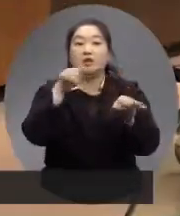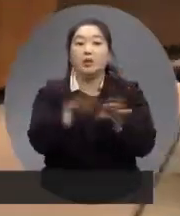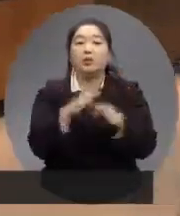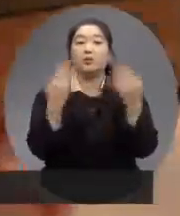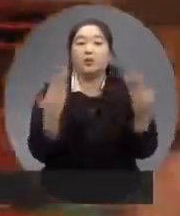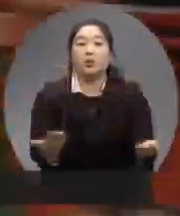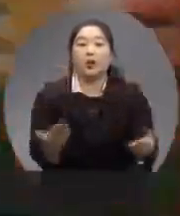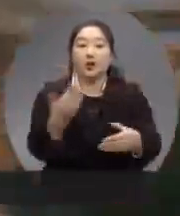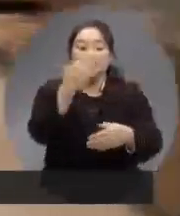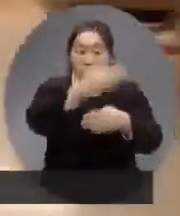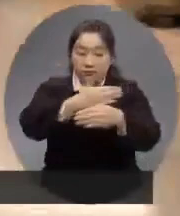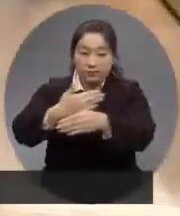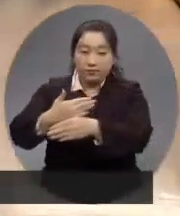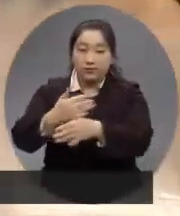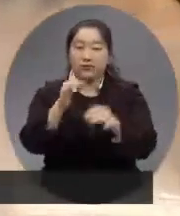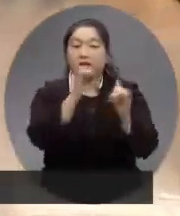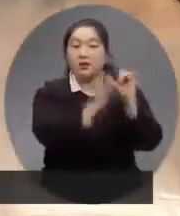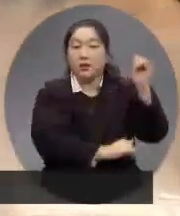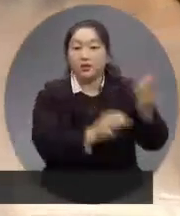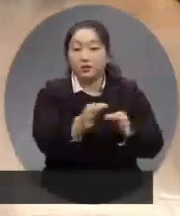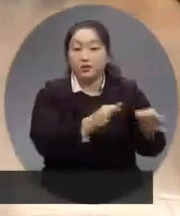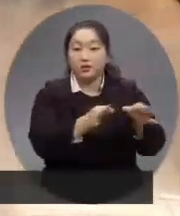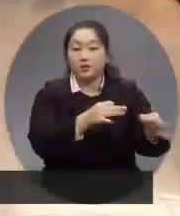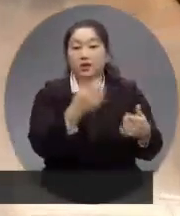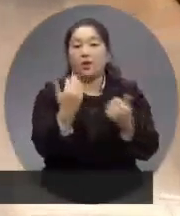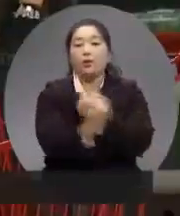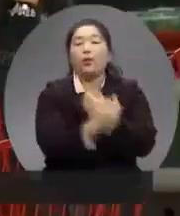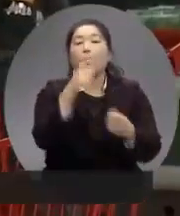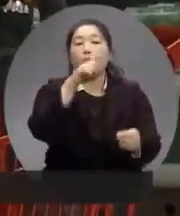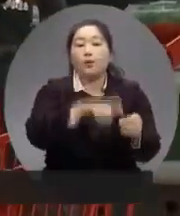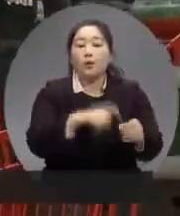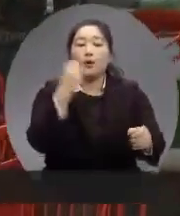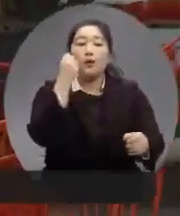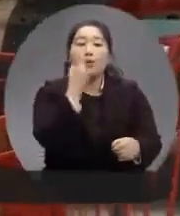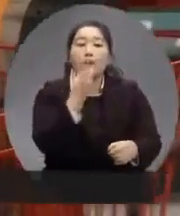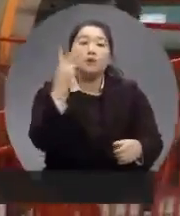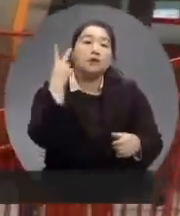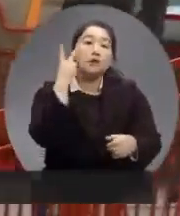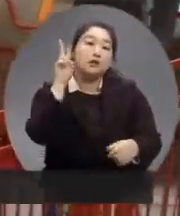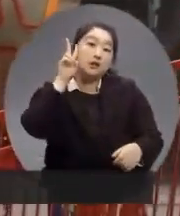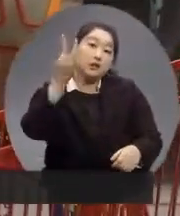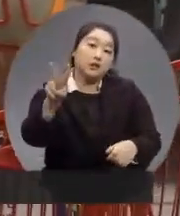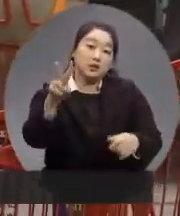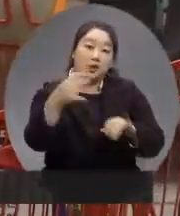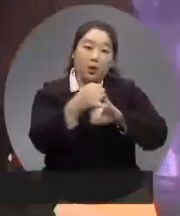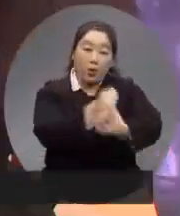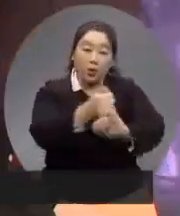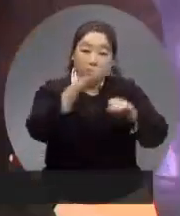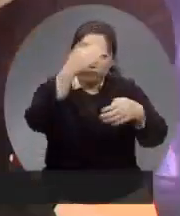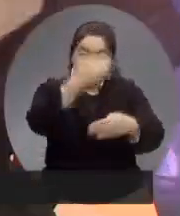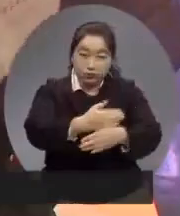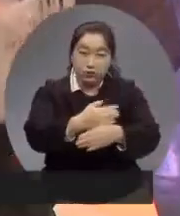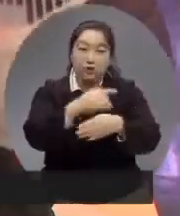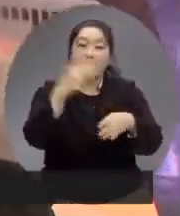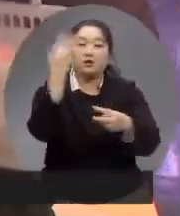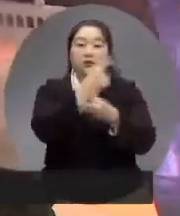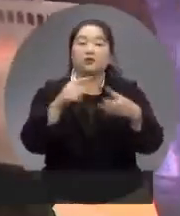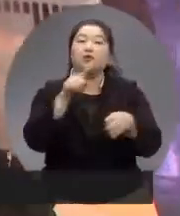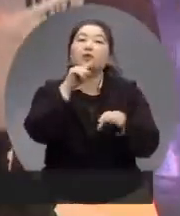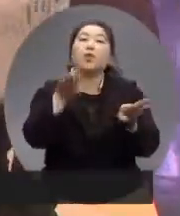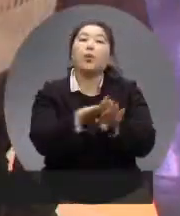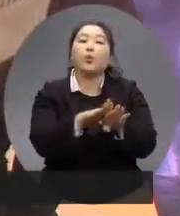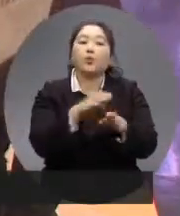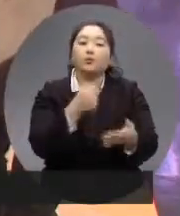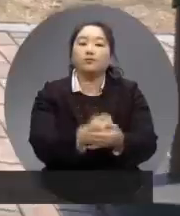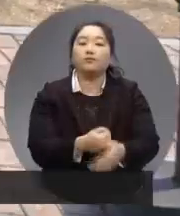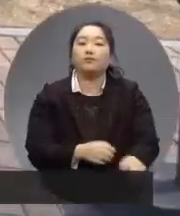전통시장 등의 소상공인들을 보호하기 위해 월 이틀은 의무 휴업해야 한다는 관련법에 따라 청주는 일요일로 정했습니다.